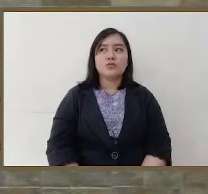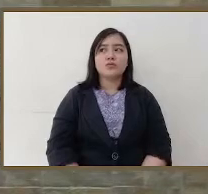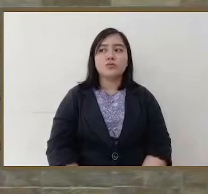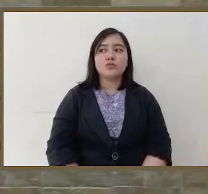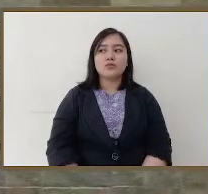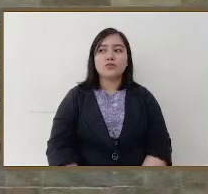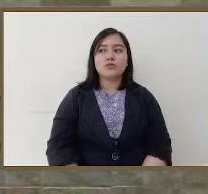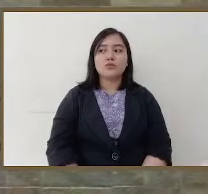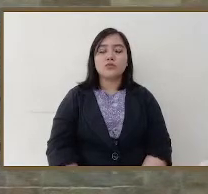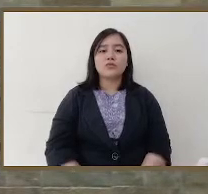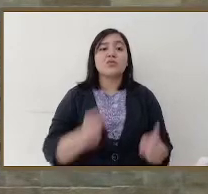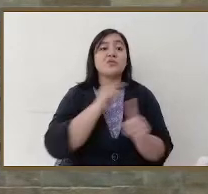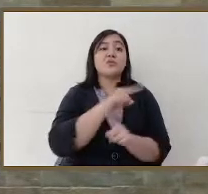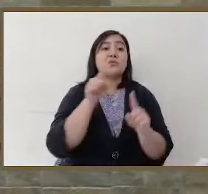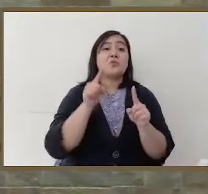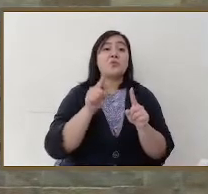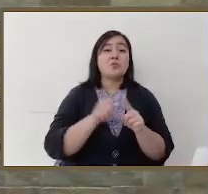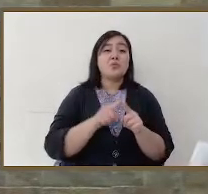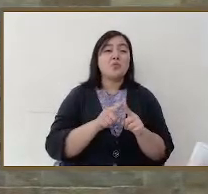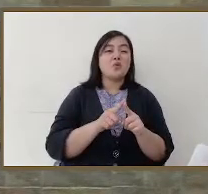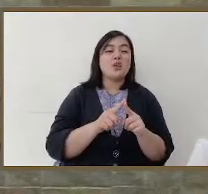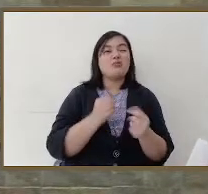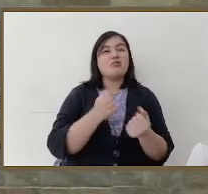i-push ng selos,